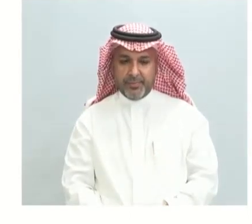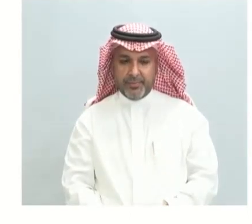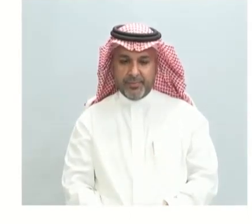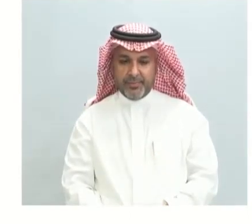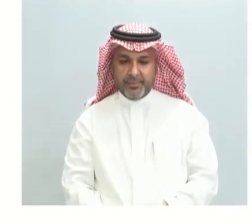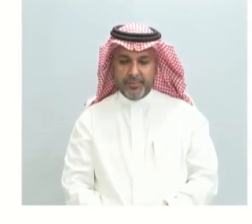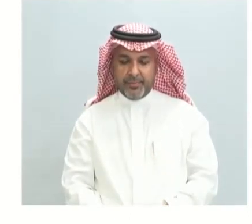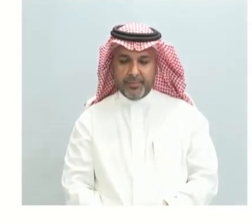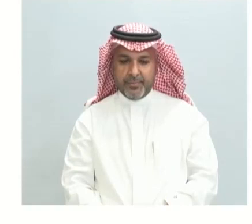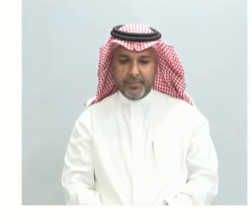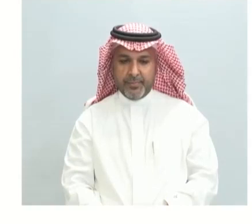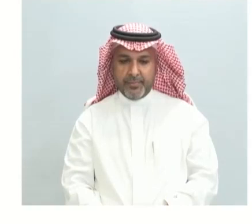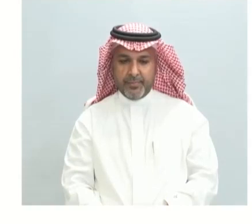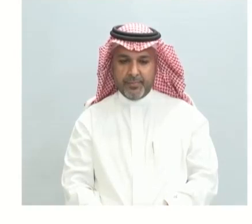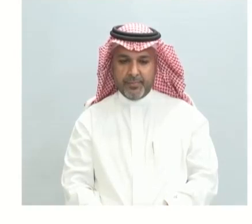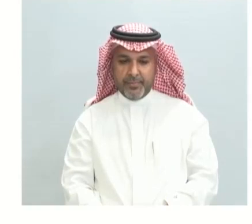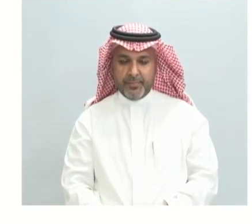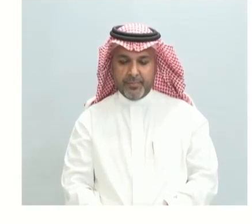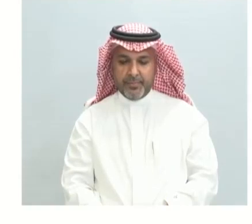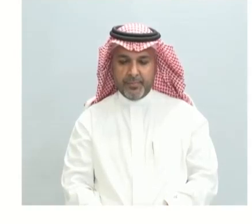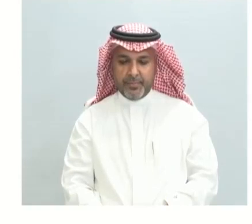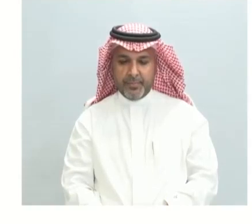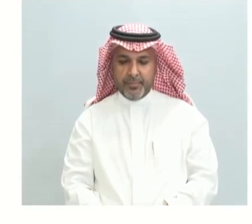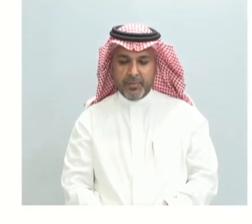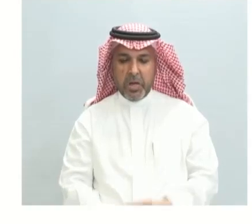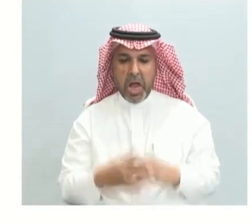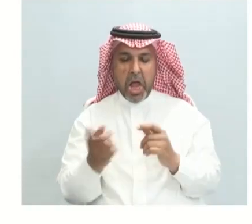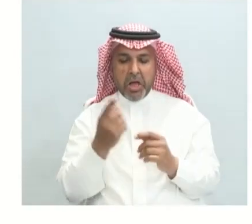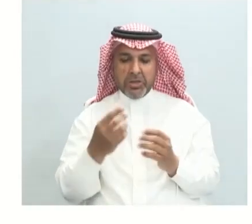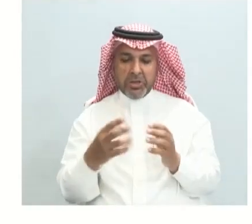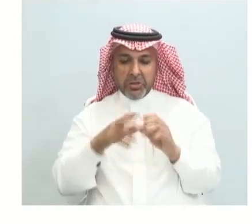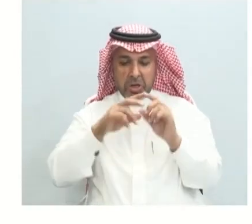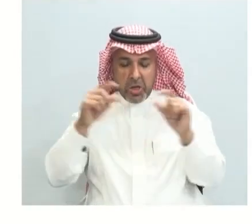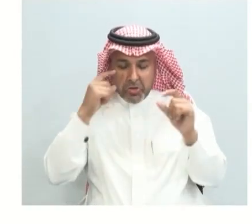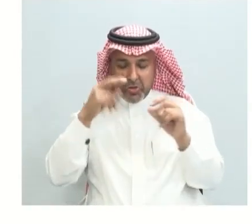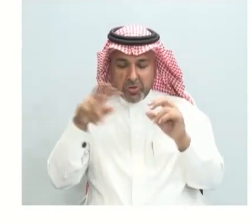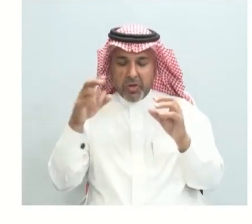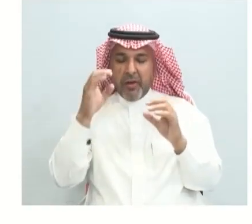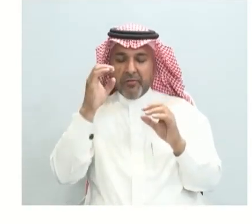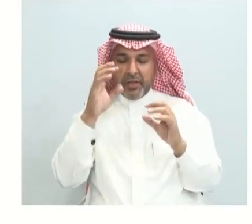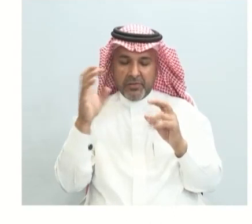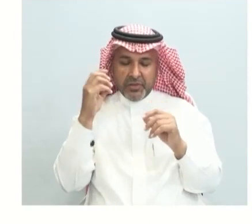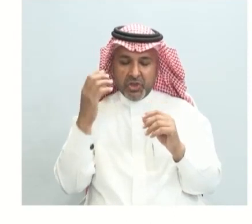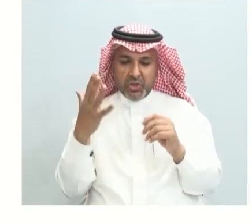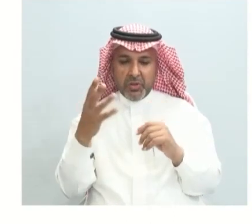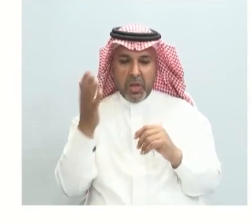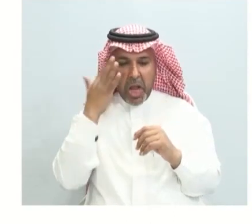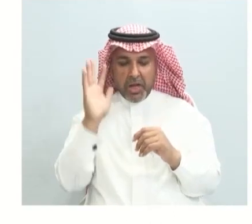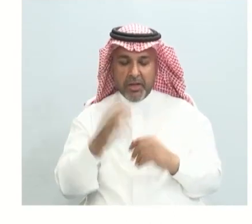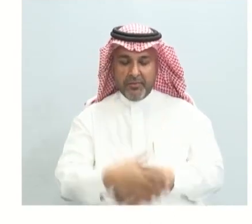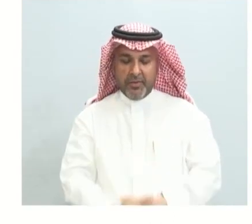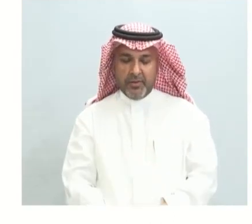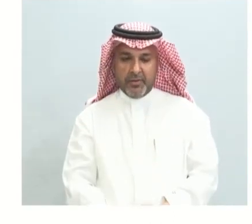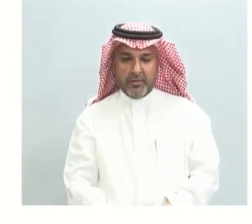جذر الحسابات هذه تقول جذر س تربيع مثلا زائدا 5 تربيع يعني تاخذ الجذر من الاول